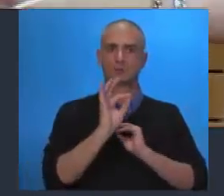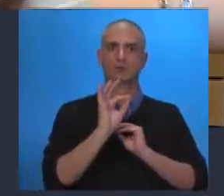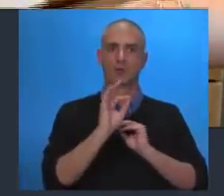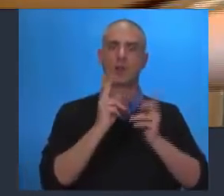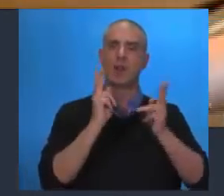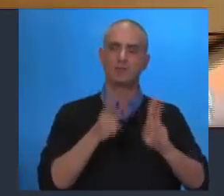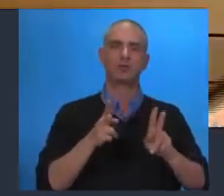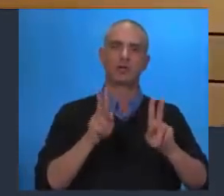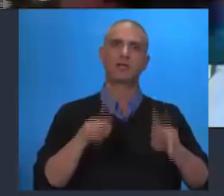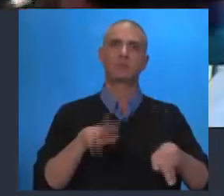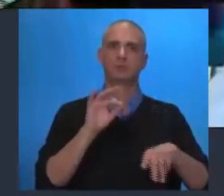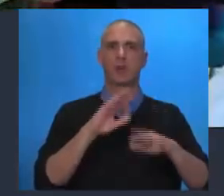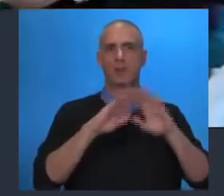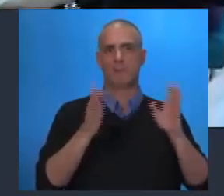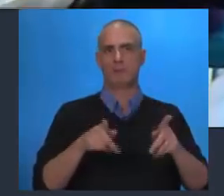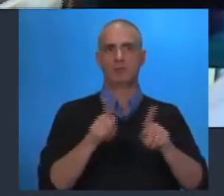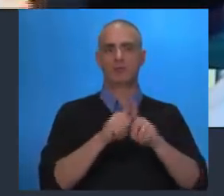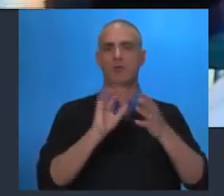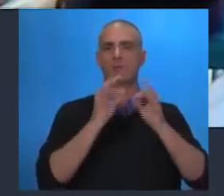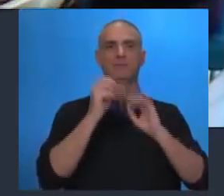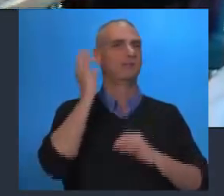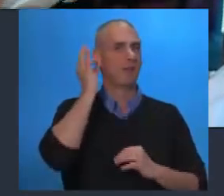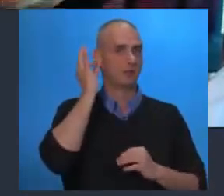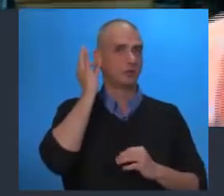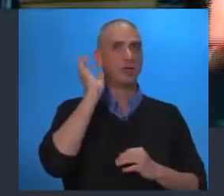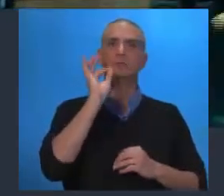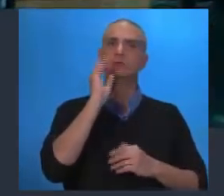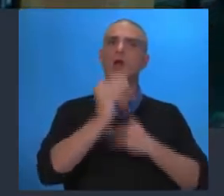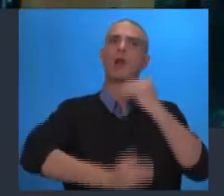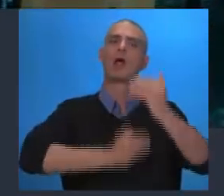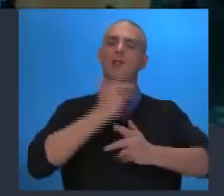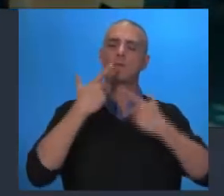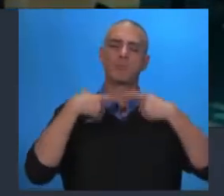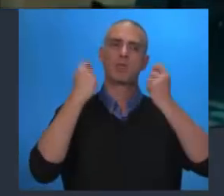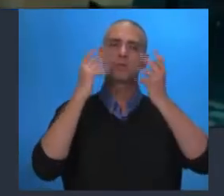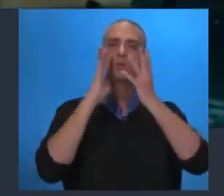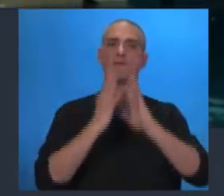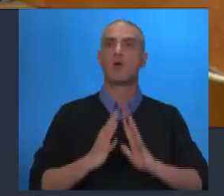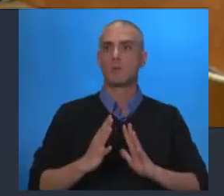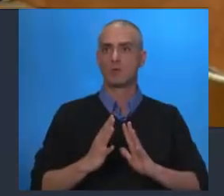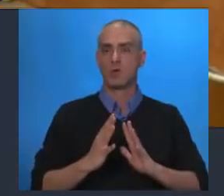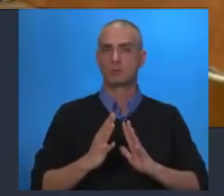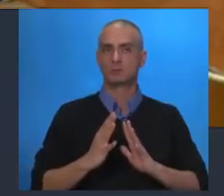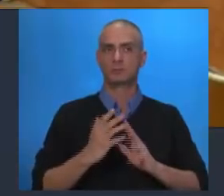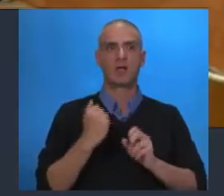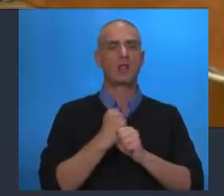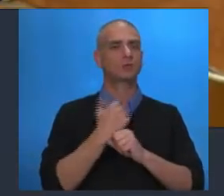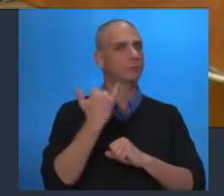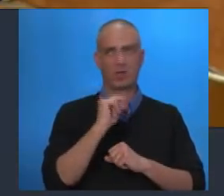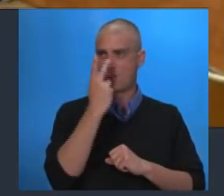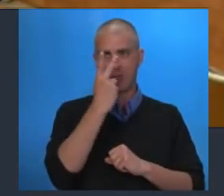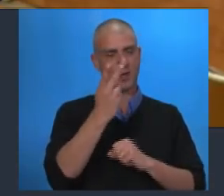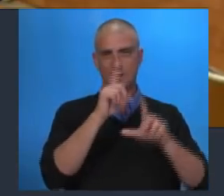לאפשר קיומם של פלטפורמות כמו פסטיבל אישה, על מנת לקדם תרבות ואומנויות, יצירה שבדרך כלל לא רואים על